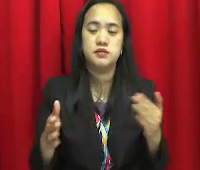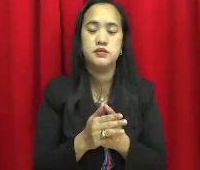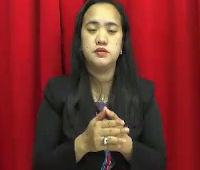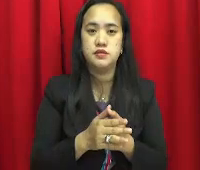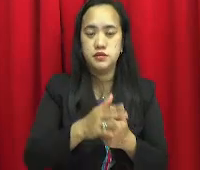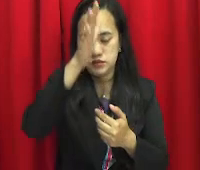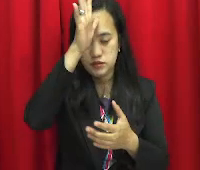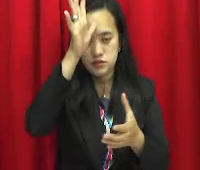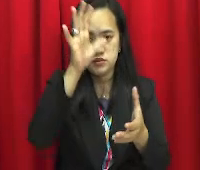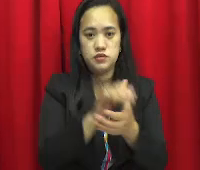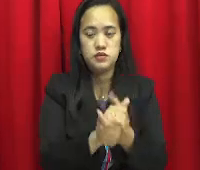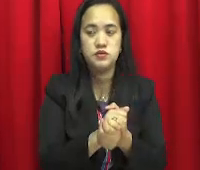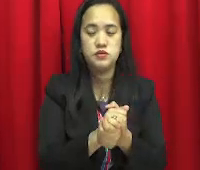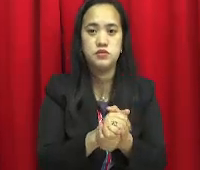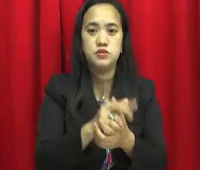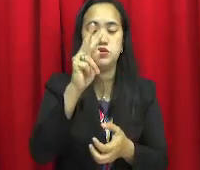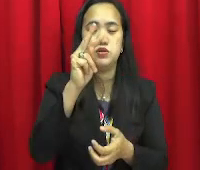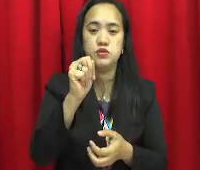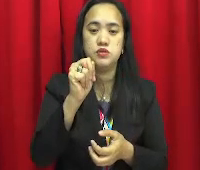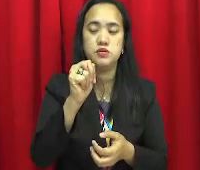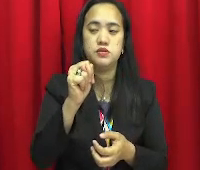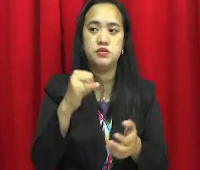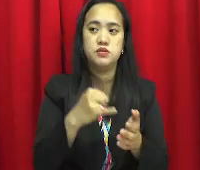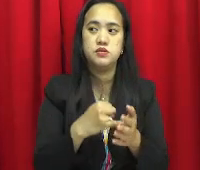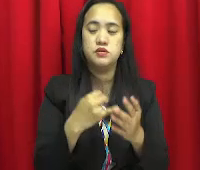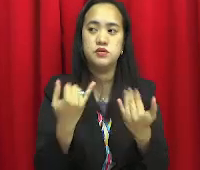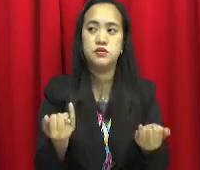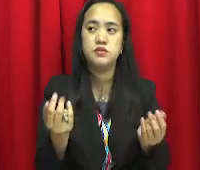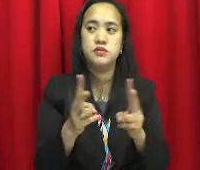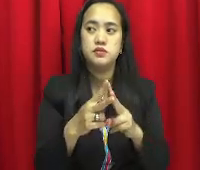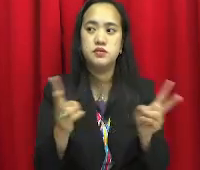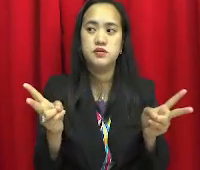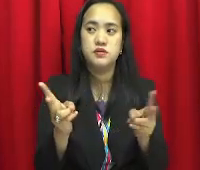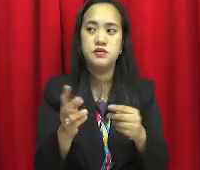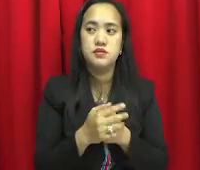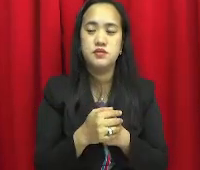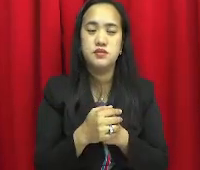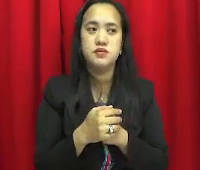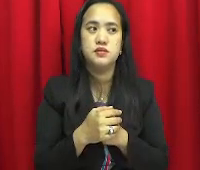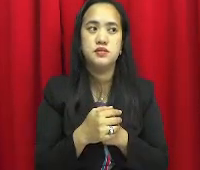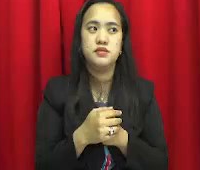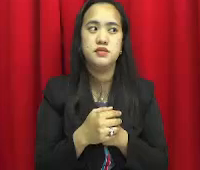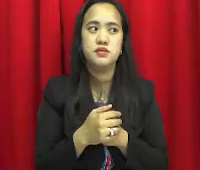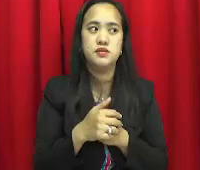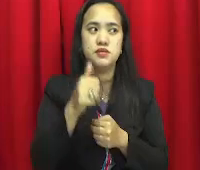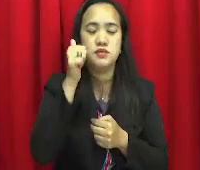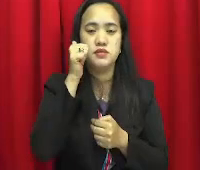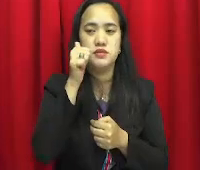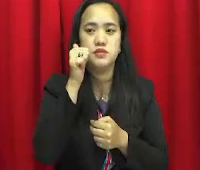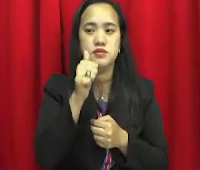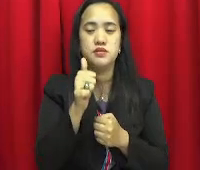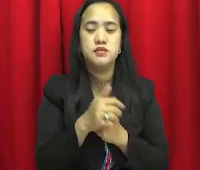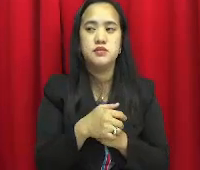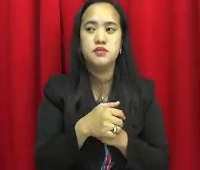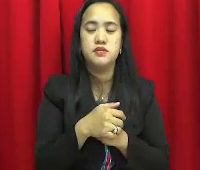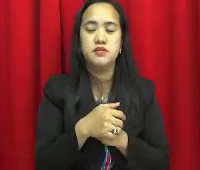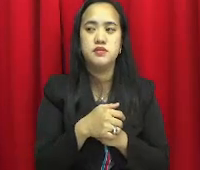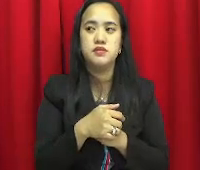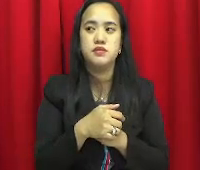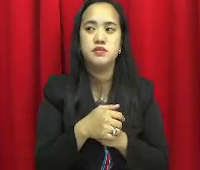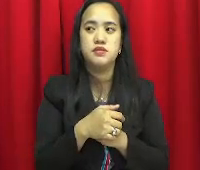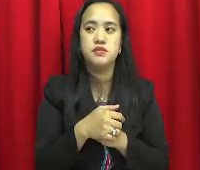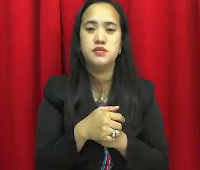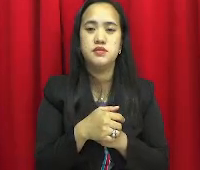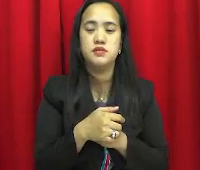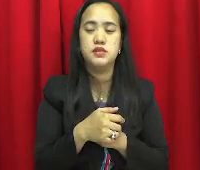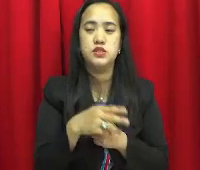lalaki, normal pagod sa trabaho, pero ikaw hindi ka dapat ganun. Dapat pagod ka sa ano, sa